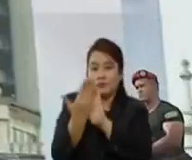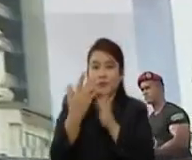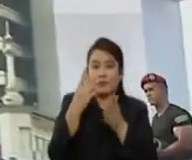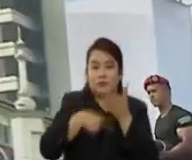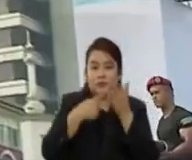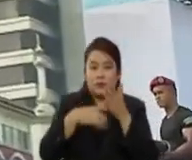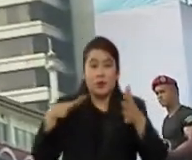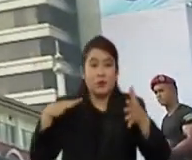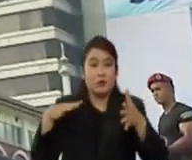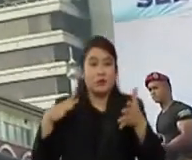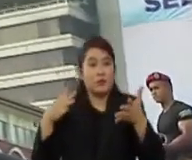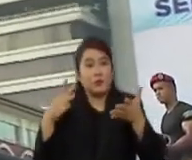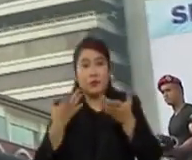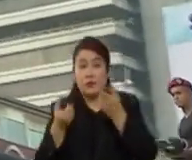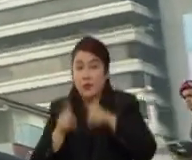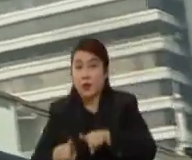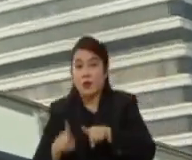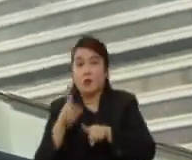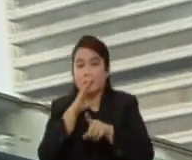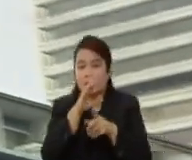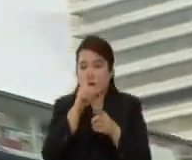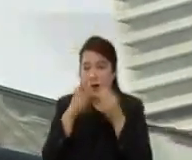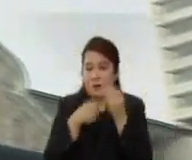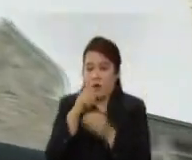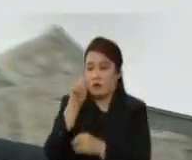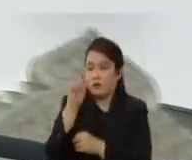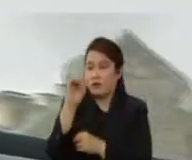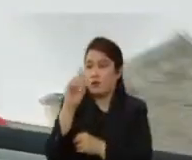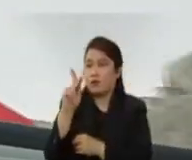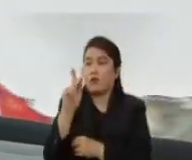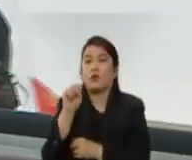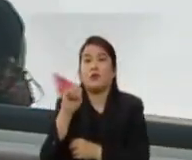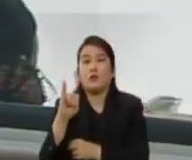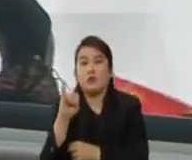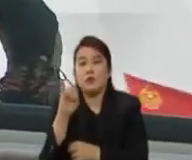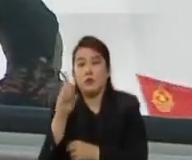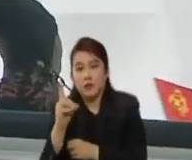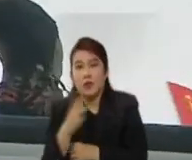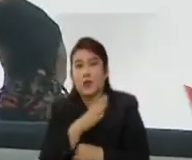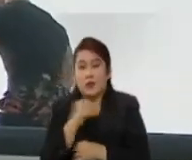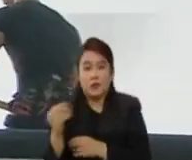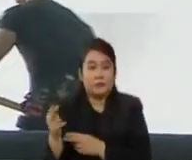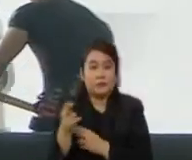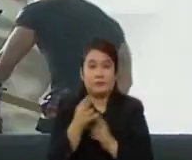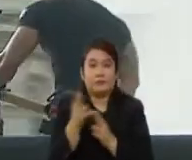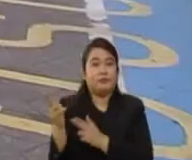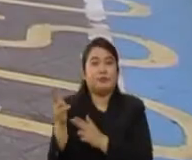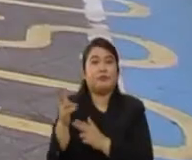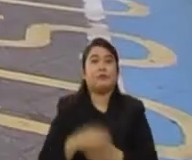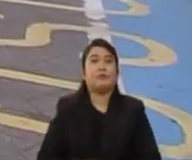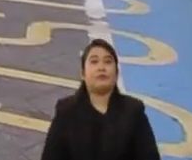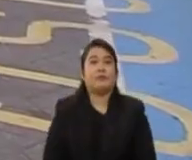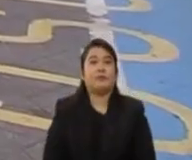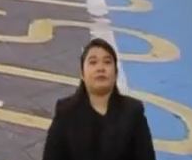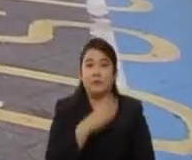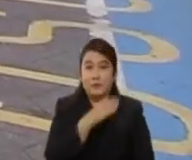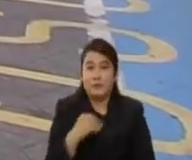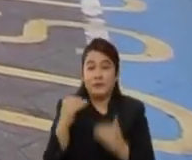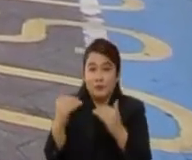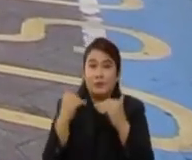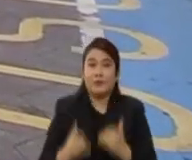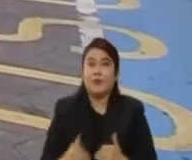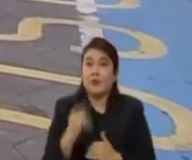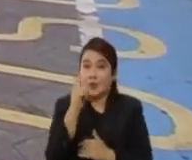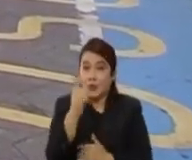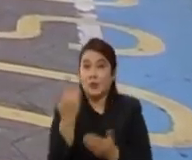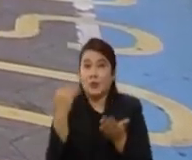insiden membabitkan toxic industrial chemicals dan weapons of mass destruction. Seterusnya, satu unit